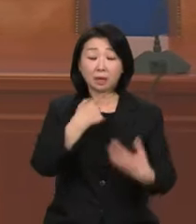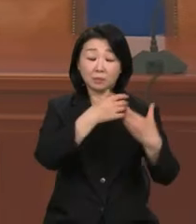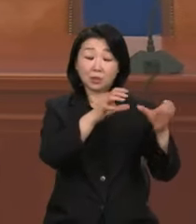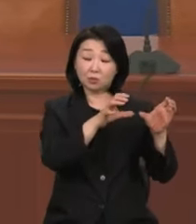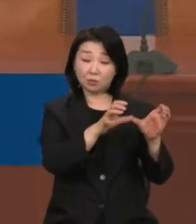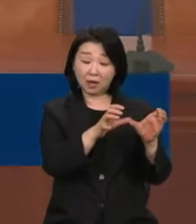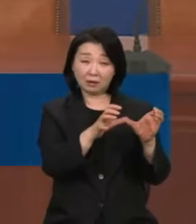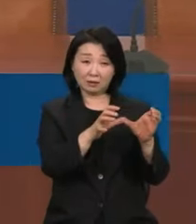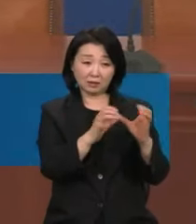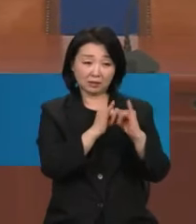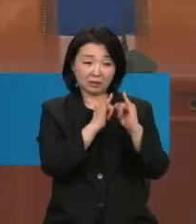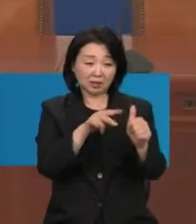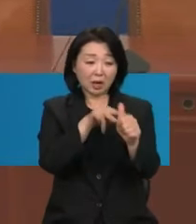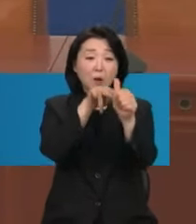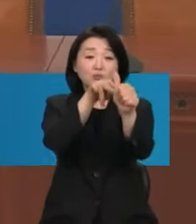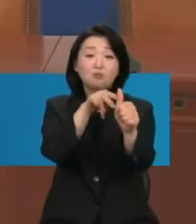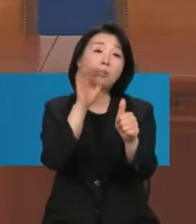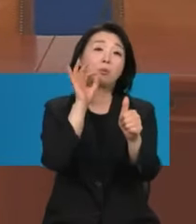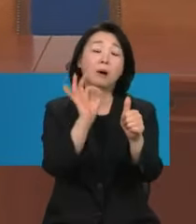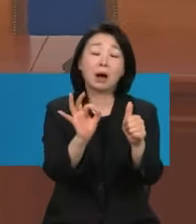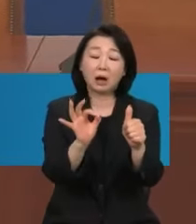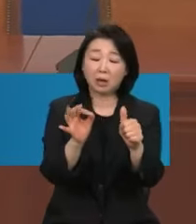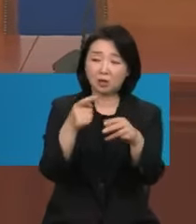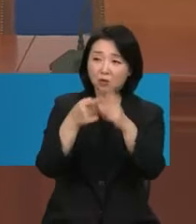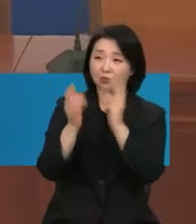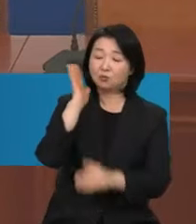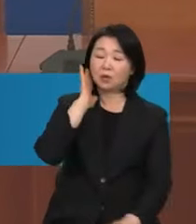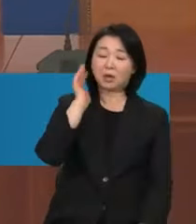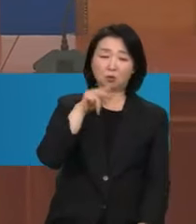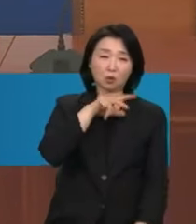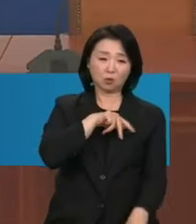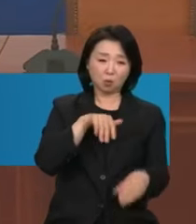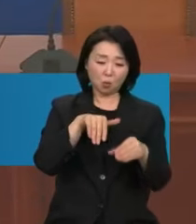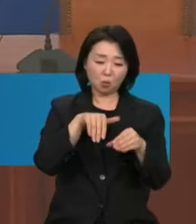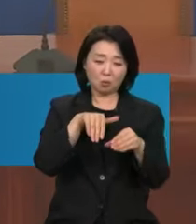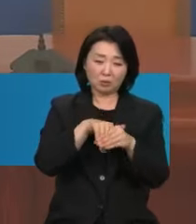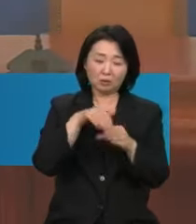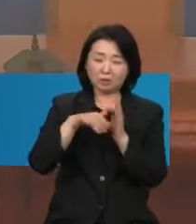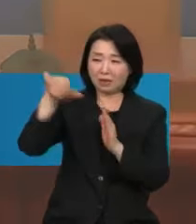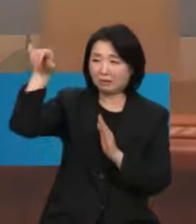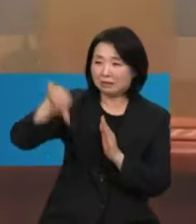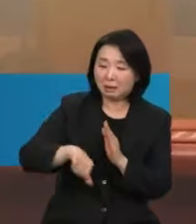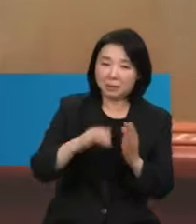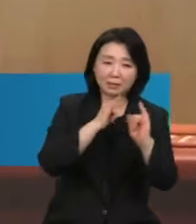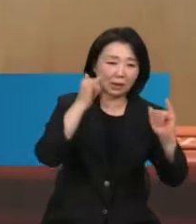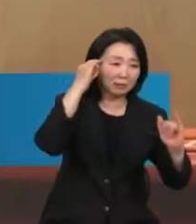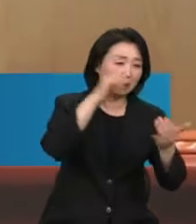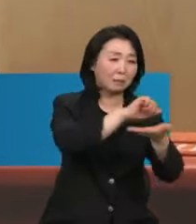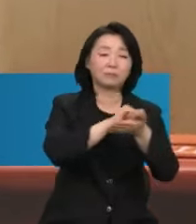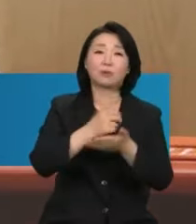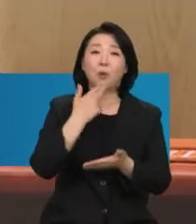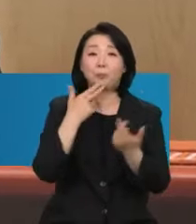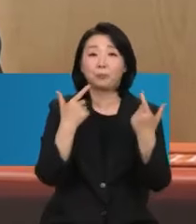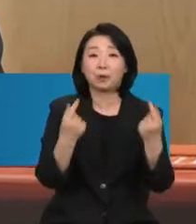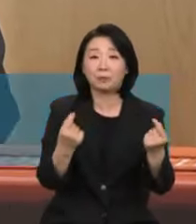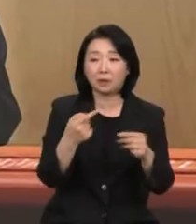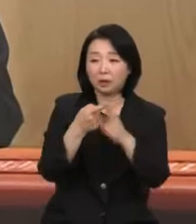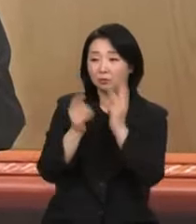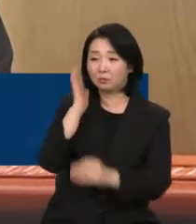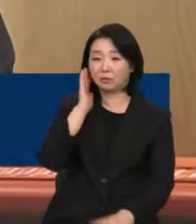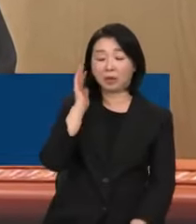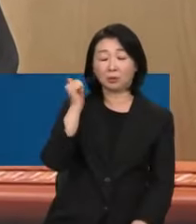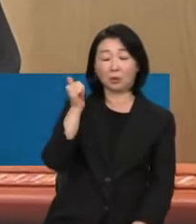민주당은 거론되는 인사들을 놓고 윤 대통령이 총선 민심을 수용할 생각이 없는 것 같다고 비판했습니다. 아예 윤